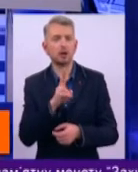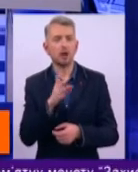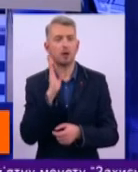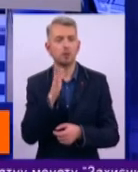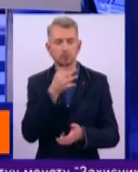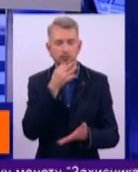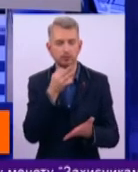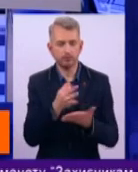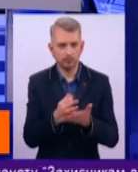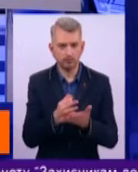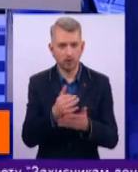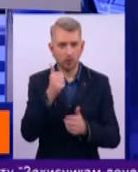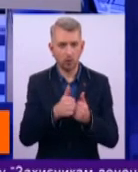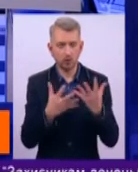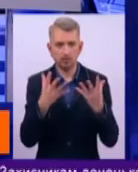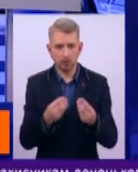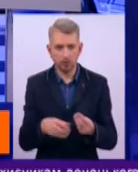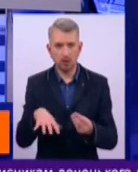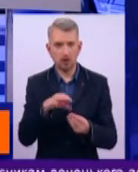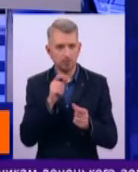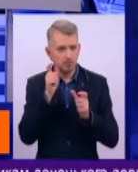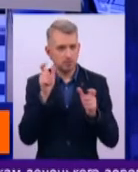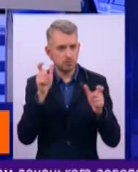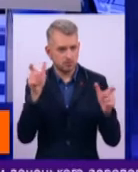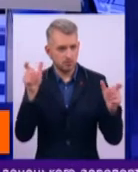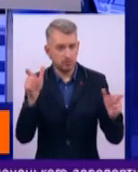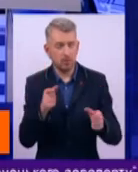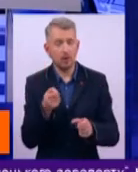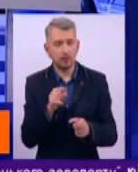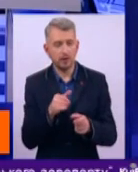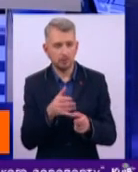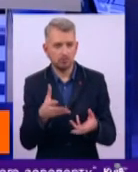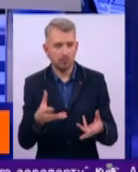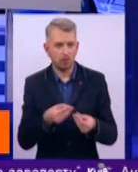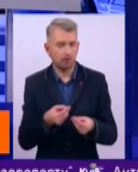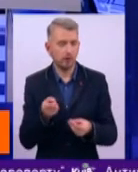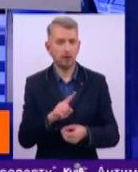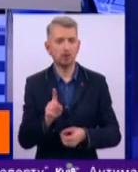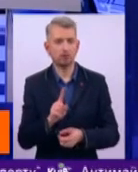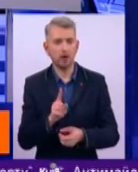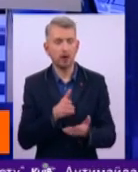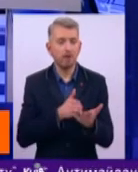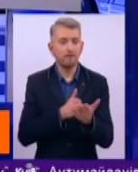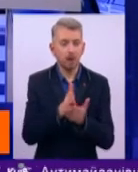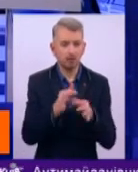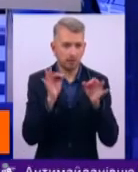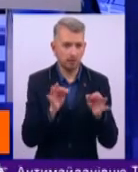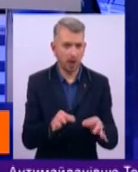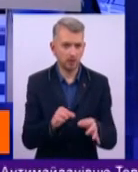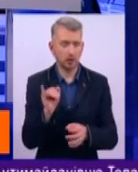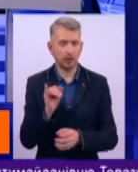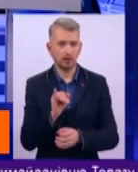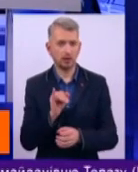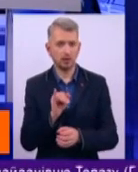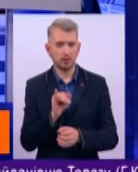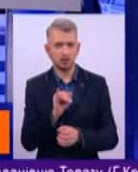нести відповідальність, з кожним днем стає все гучнішим, він якраз і наштовхує на те, що вектор заданий правильно, і з